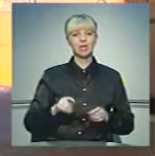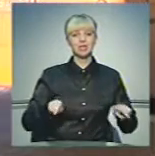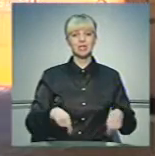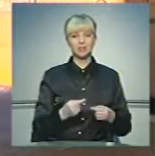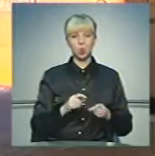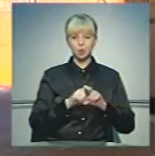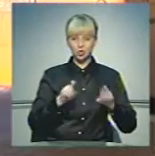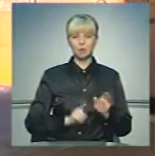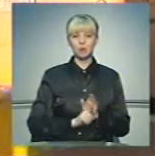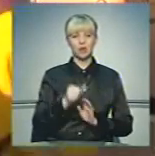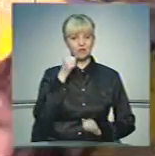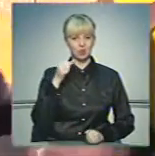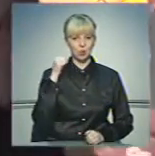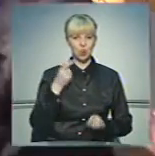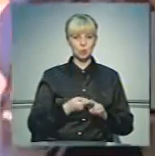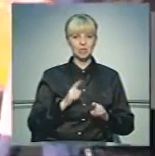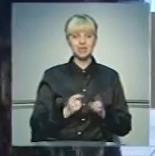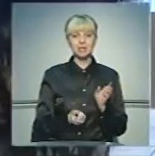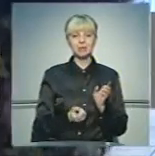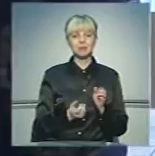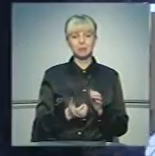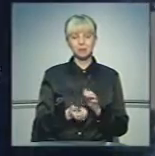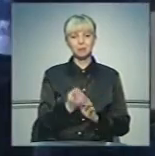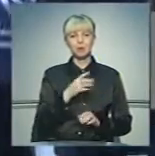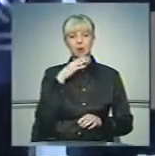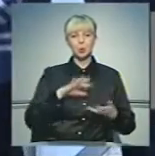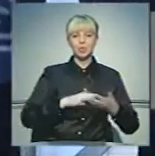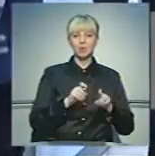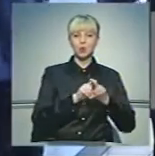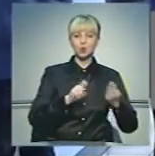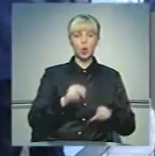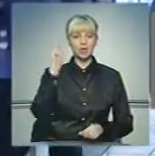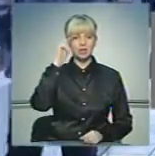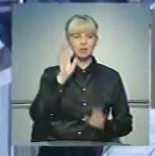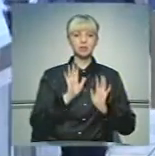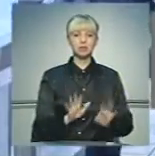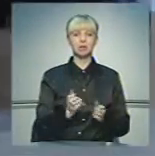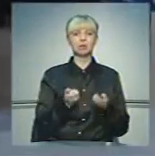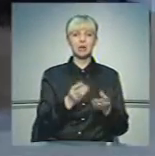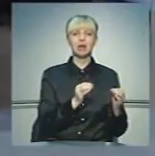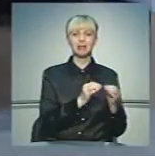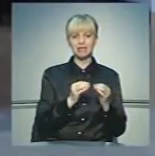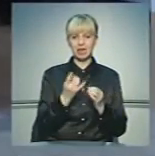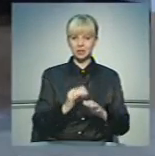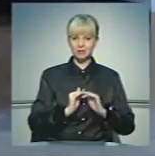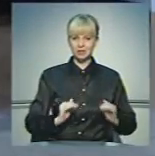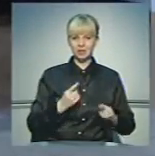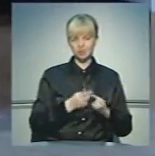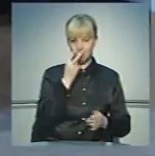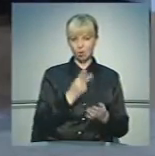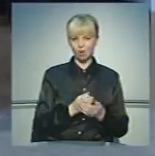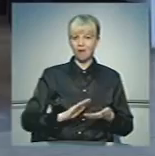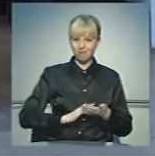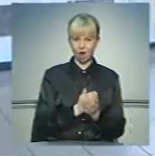опорних шкіл запровадили торік. Це спричинено тим, що у багатьох селах у школах навчаються лише кілька десятків дітей. Це позначається